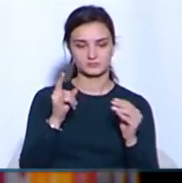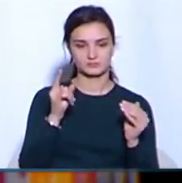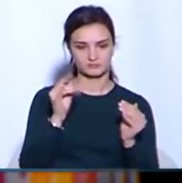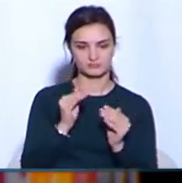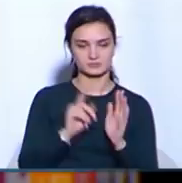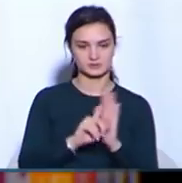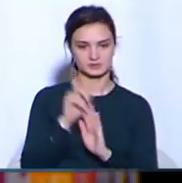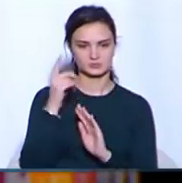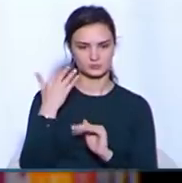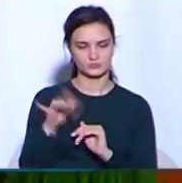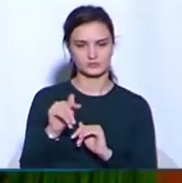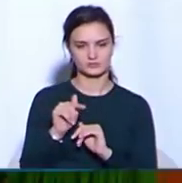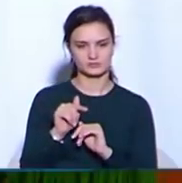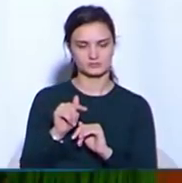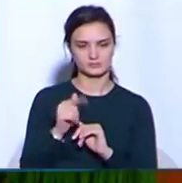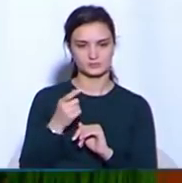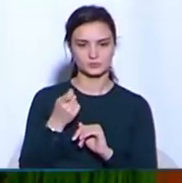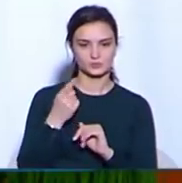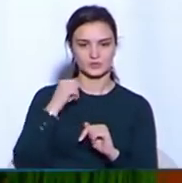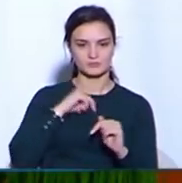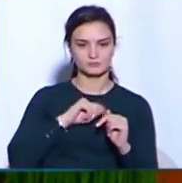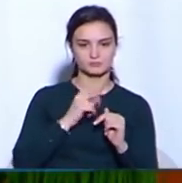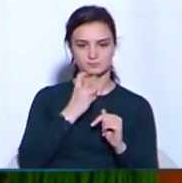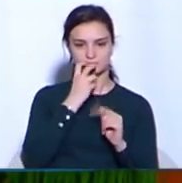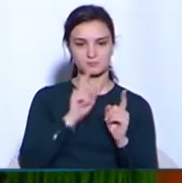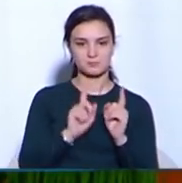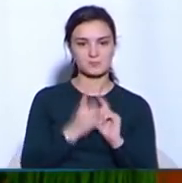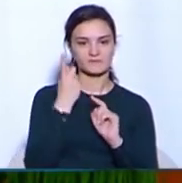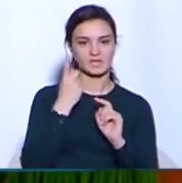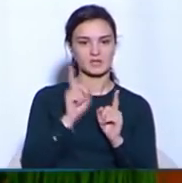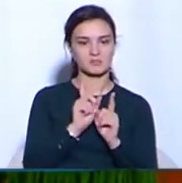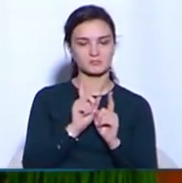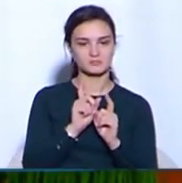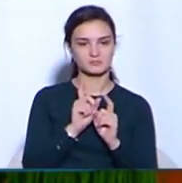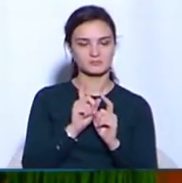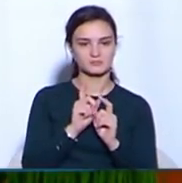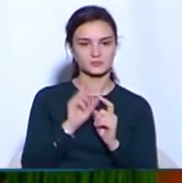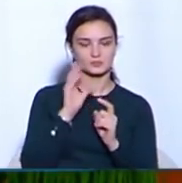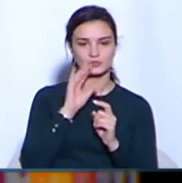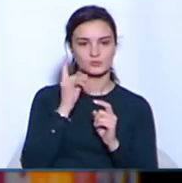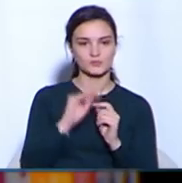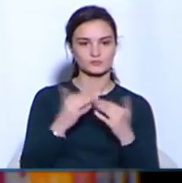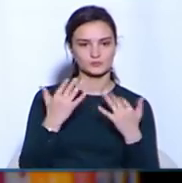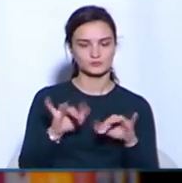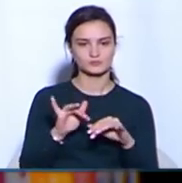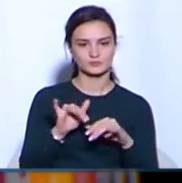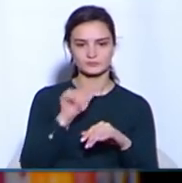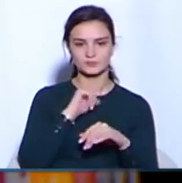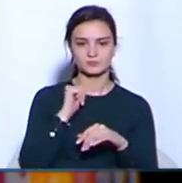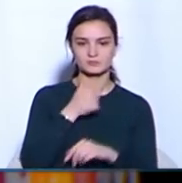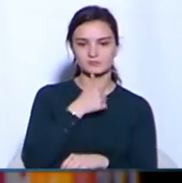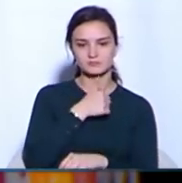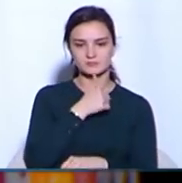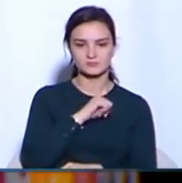აქ იწყება უკვე ცოტა ესეთი აჯანყების პერიოდი, პირველი აჯანყების პერიოდი, როდესაც ბავშვი უკვე მოსინჯავს